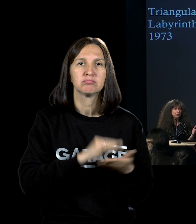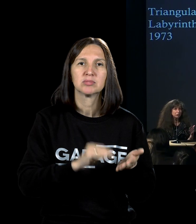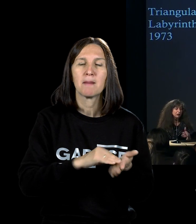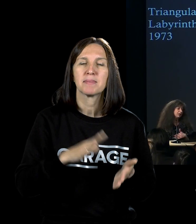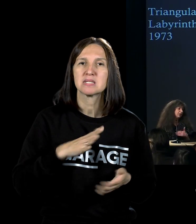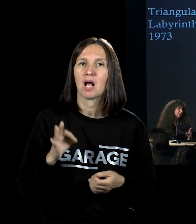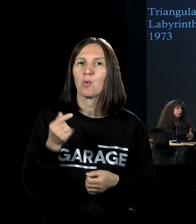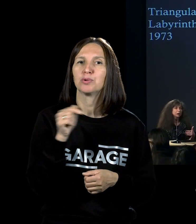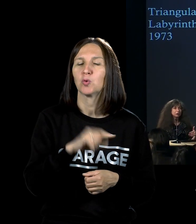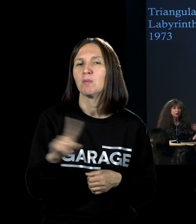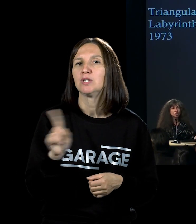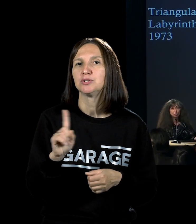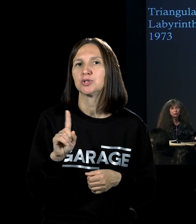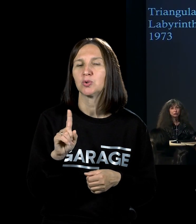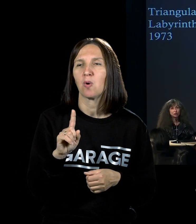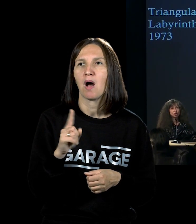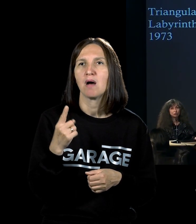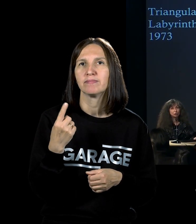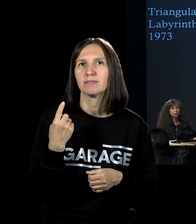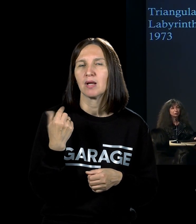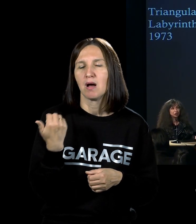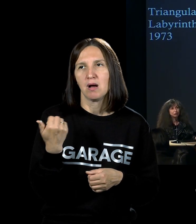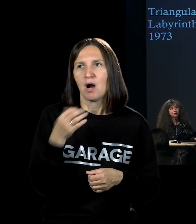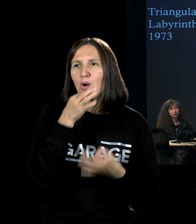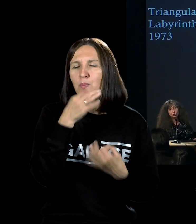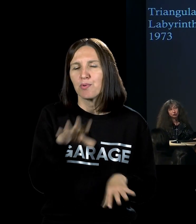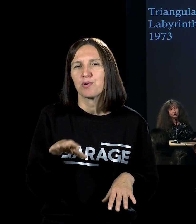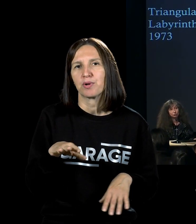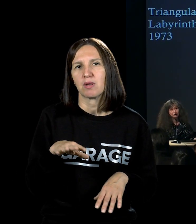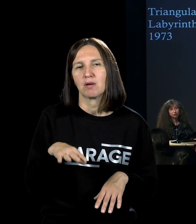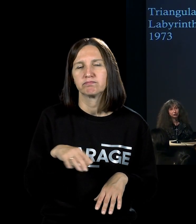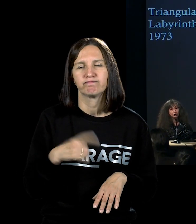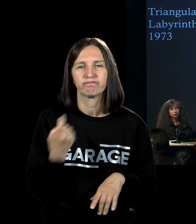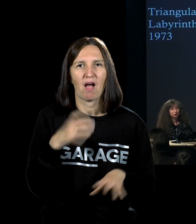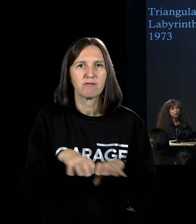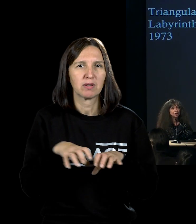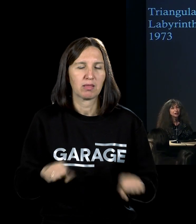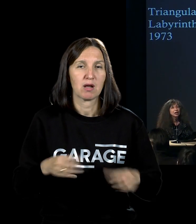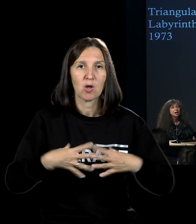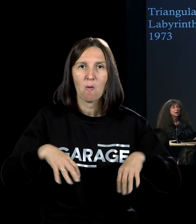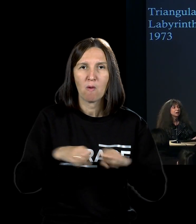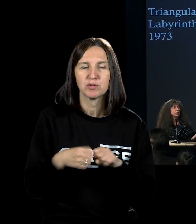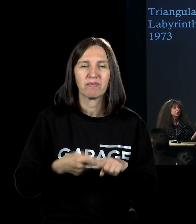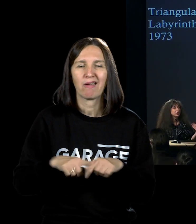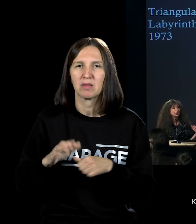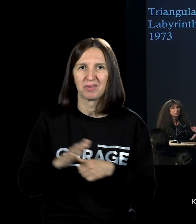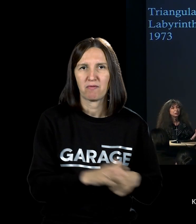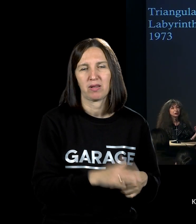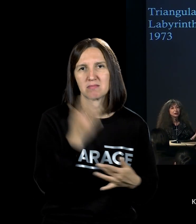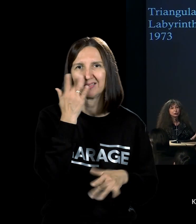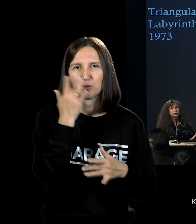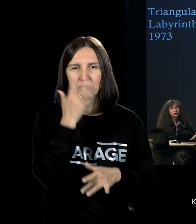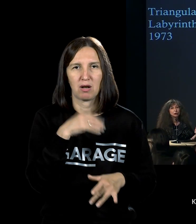что одна из функций любого авторитарного общества – это подавление сексуальности, подавление сексуальных желаний. А тогда